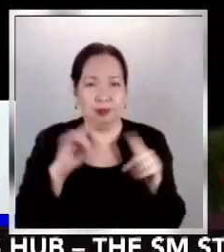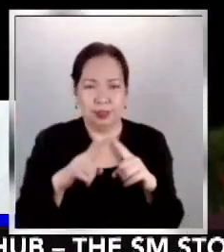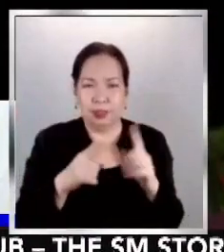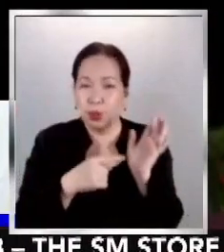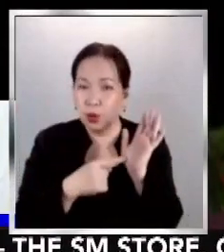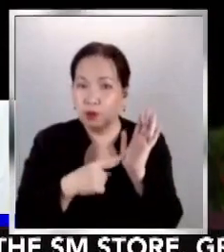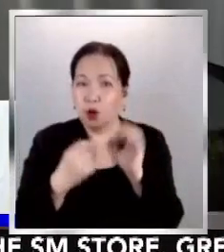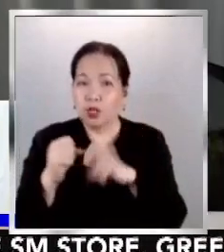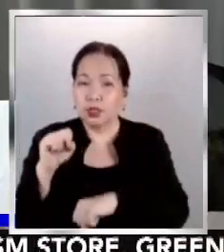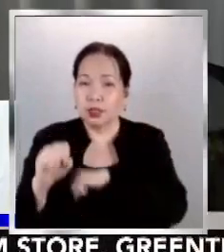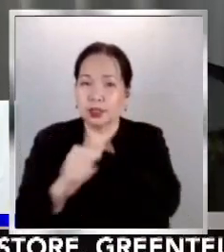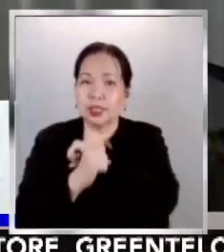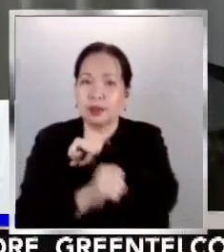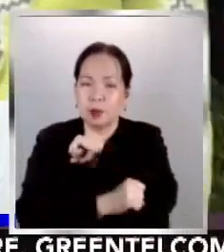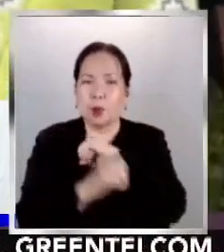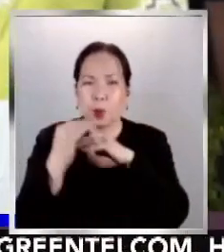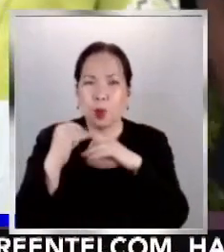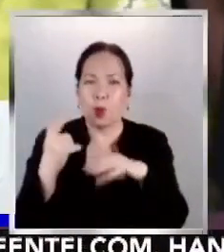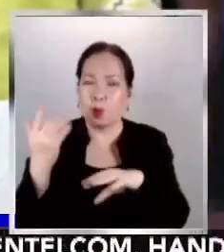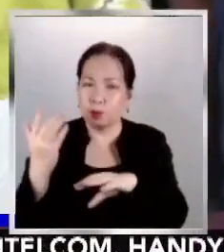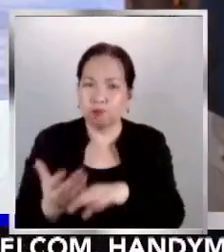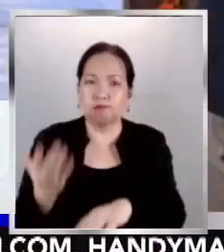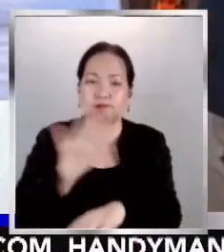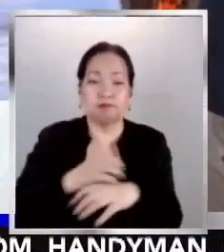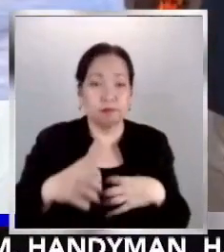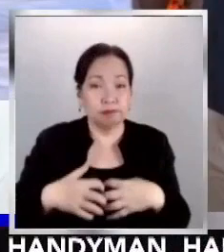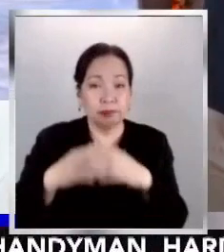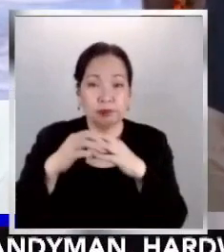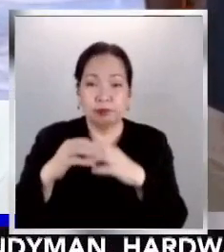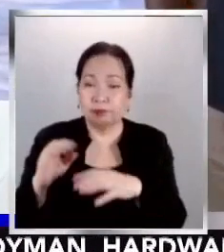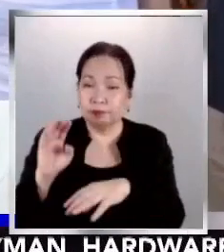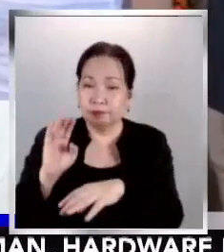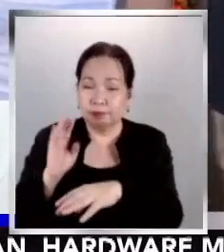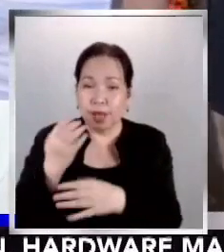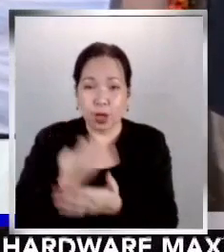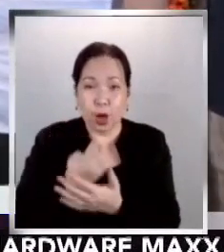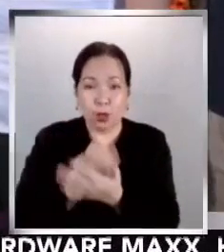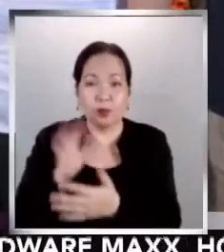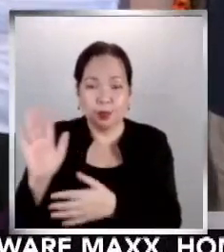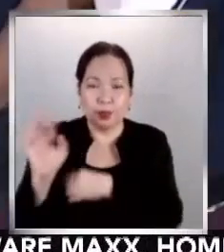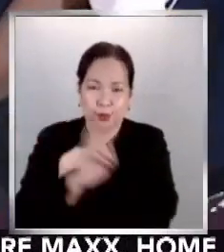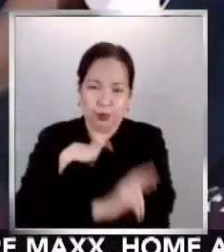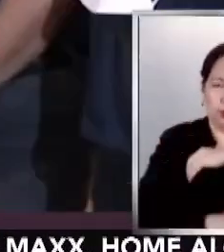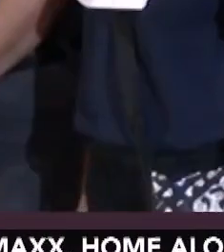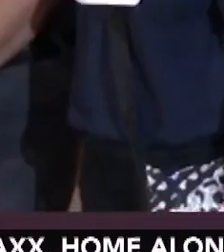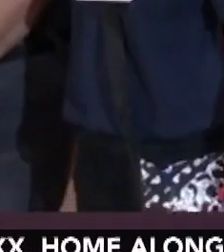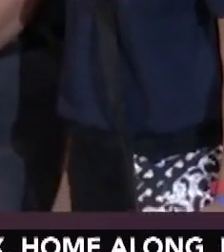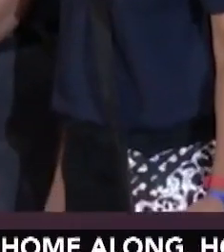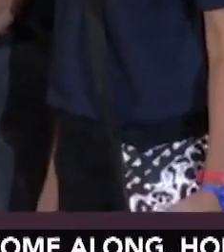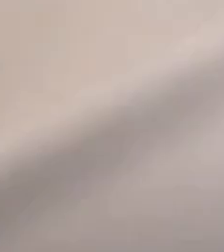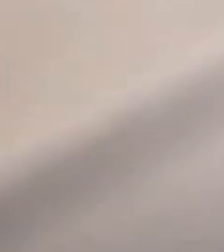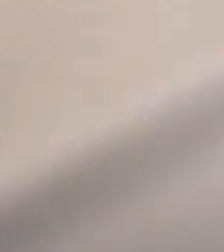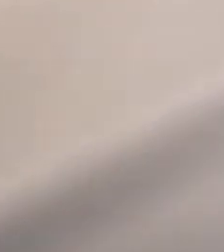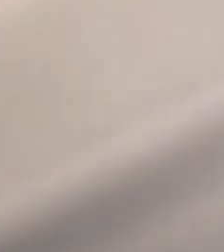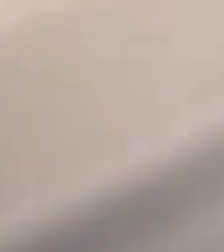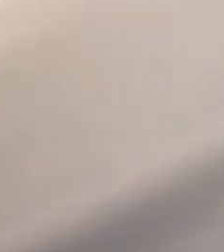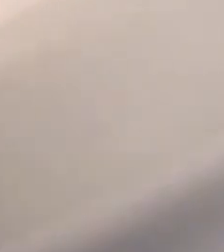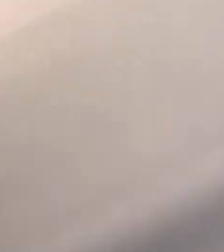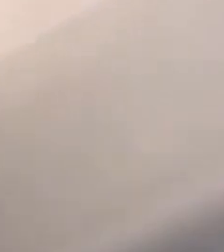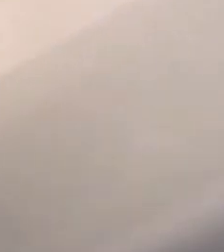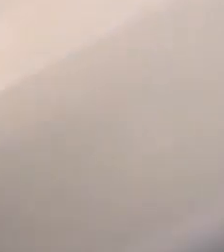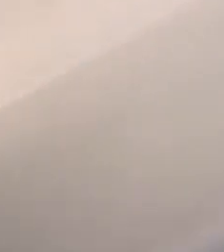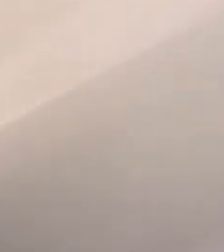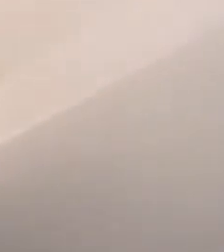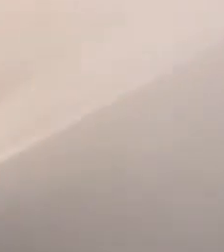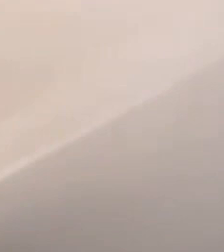ng industriya ng turismo sa rehiyon. June Veneracion, Nakatutok, 24 Oras. Hindi natutulog